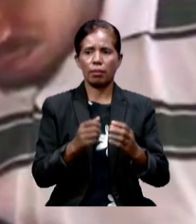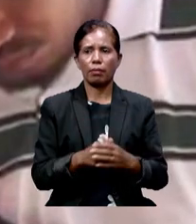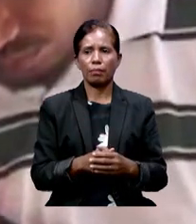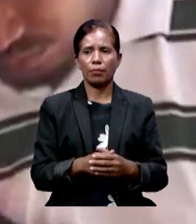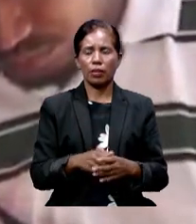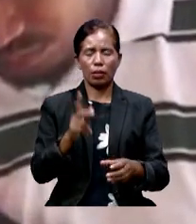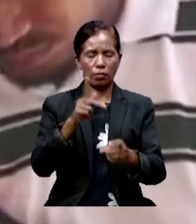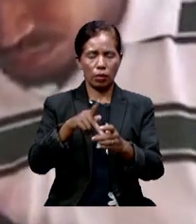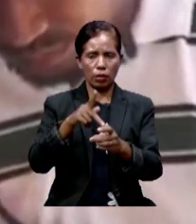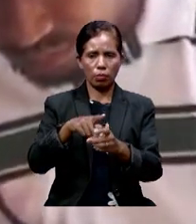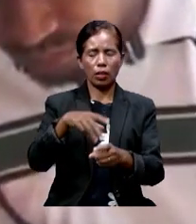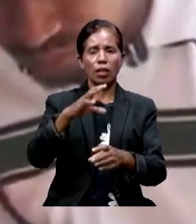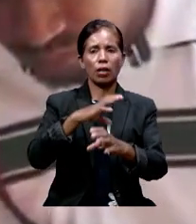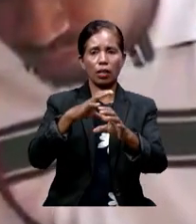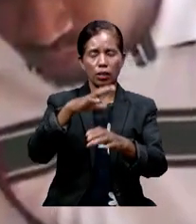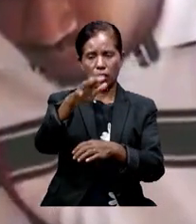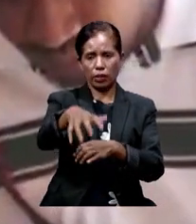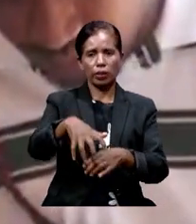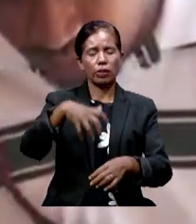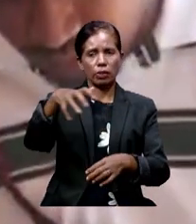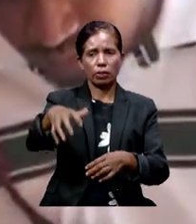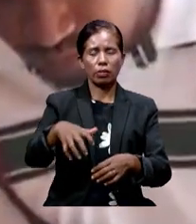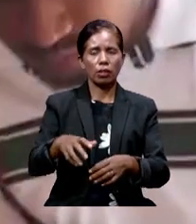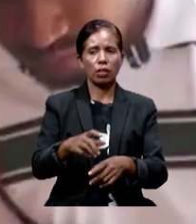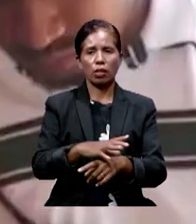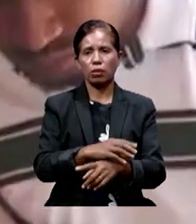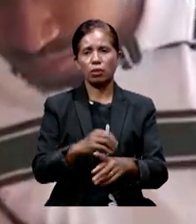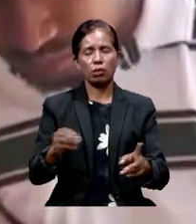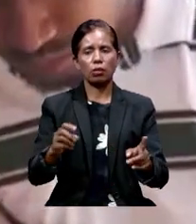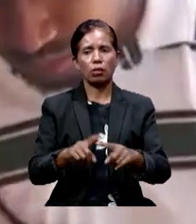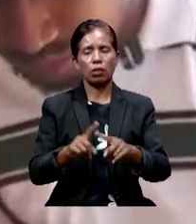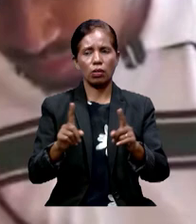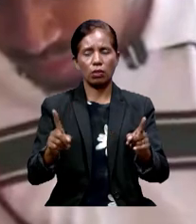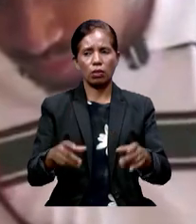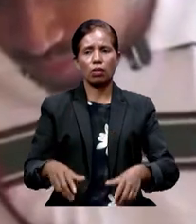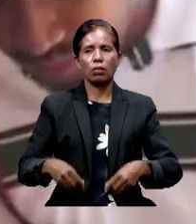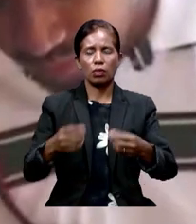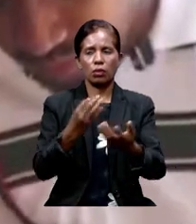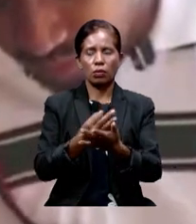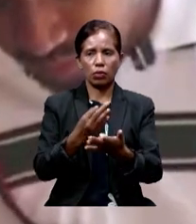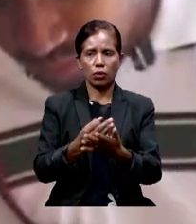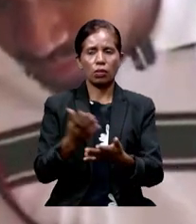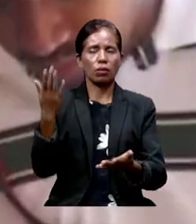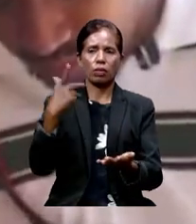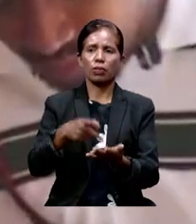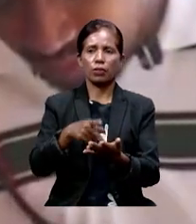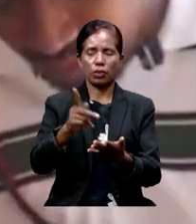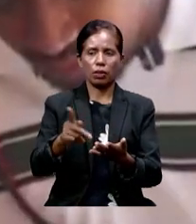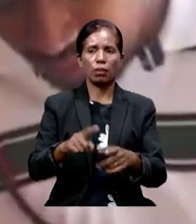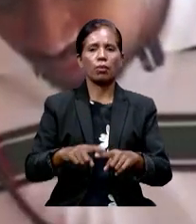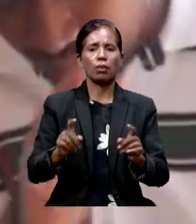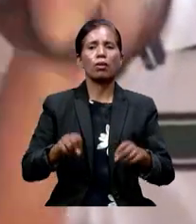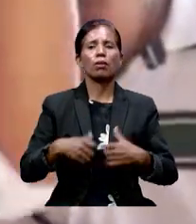mina ba traktor. Dan rumah itu di komunitas di sira, fosan, dan rumah selu, Mabe wisa